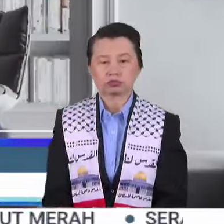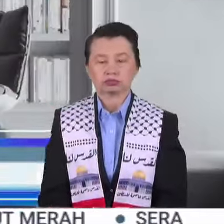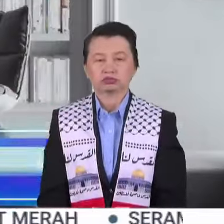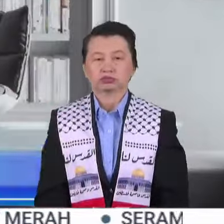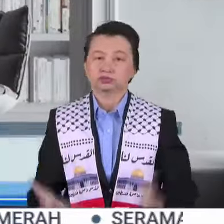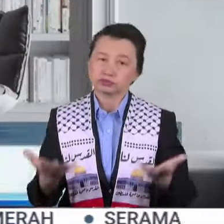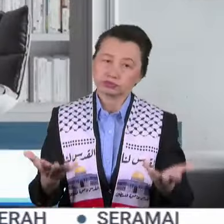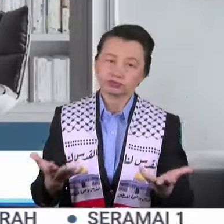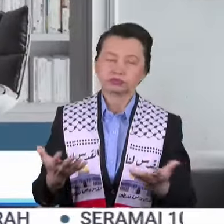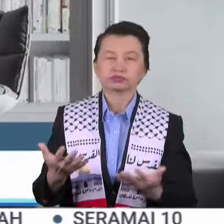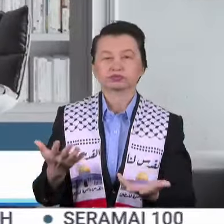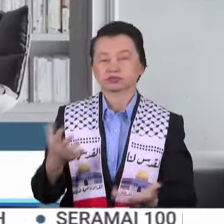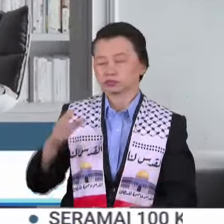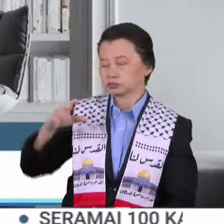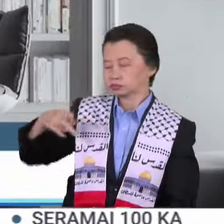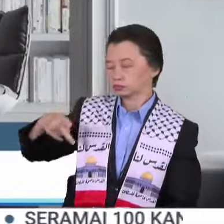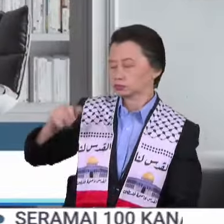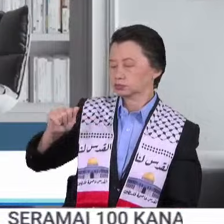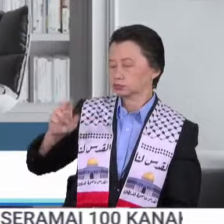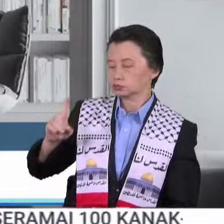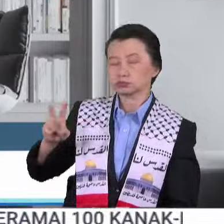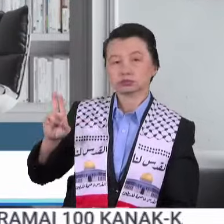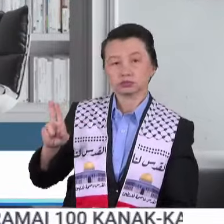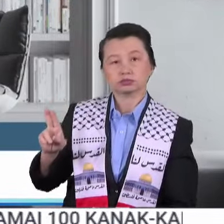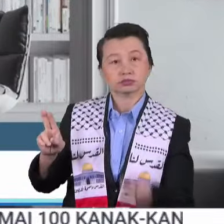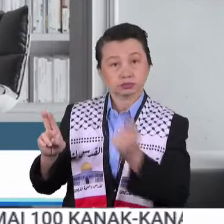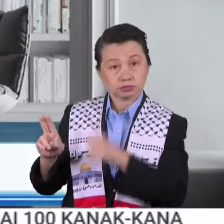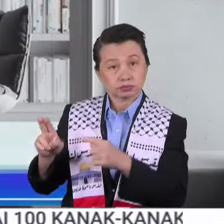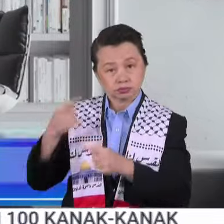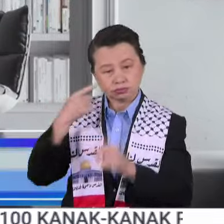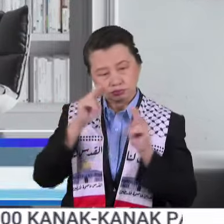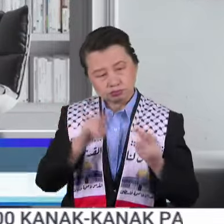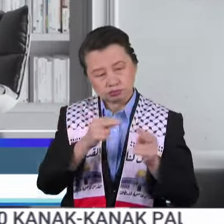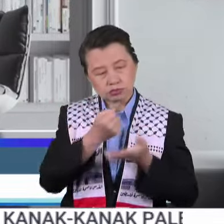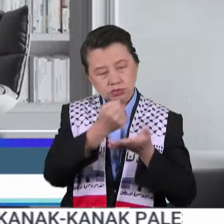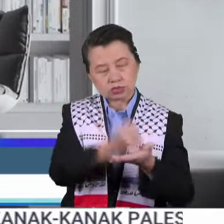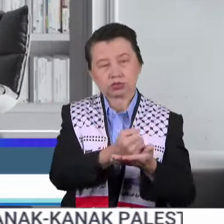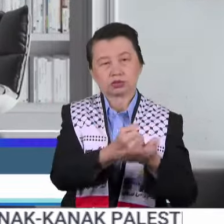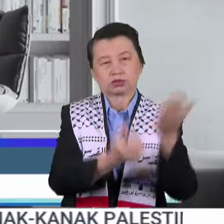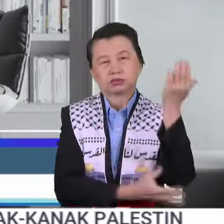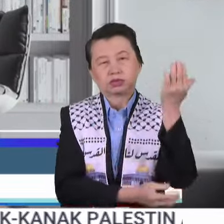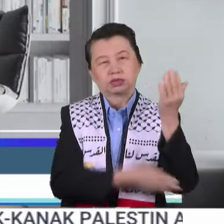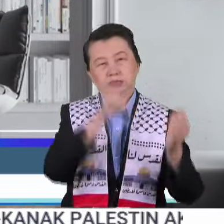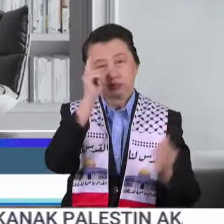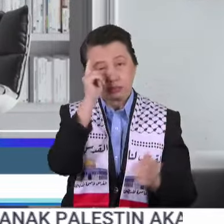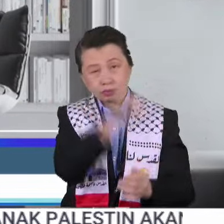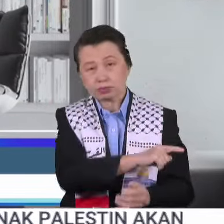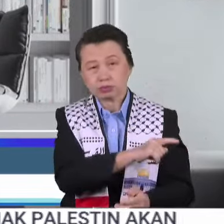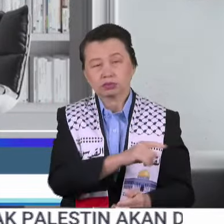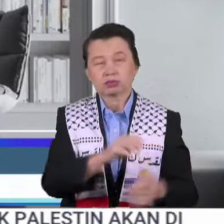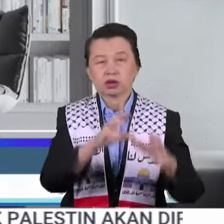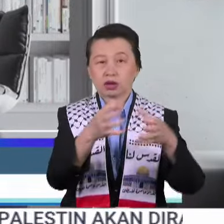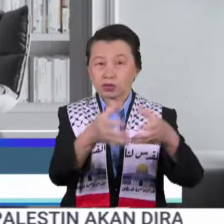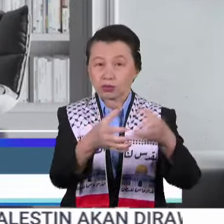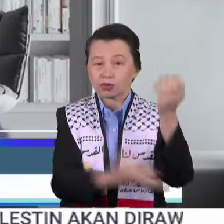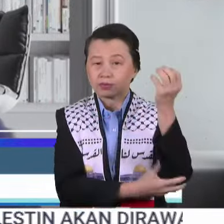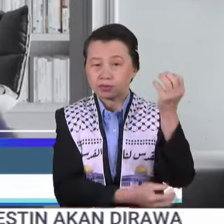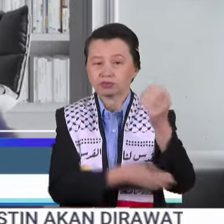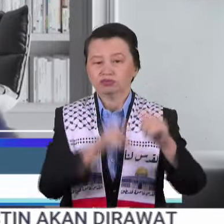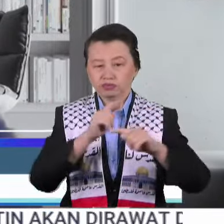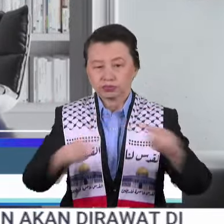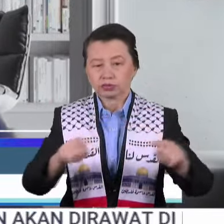Walaupun sistem padu tu nampak macam untuk golongan miskin tegar atau B40 ataupun golongan miskin, tapi